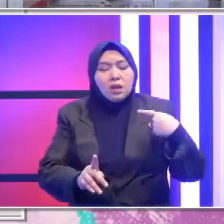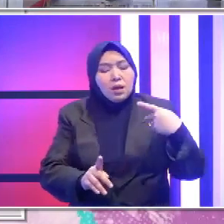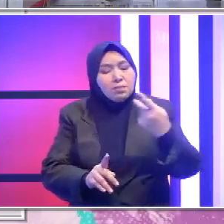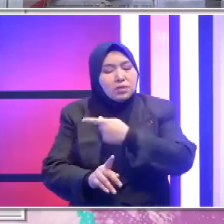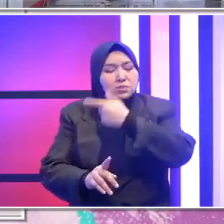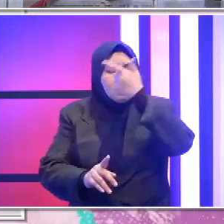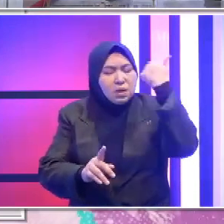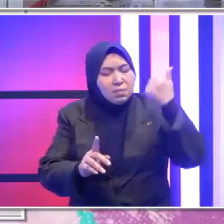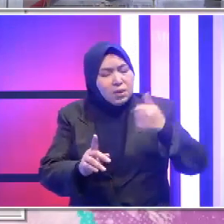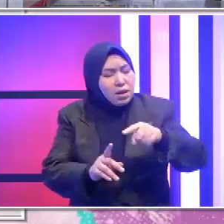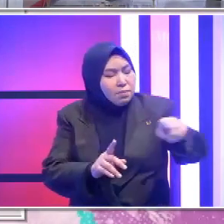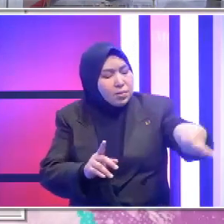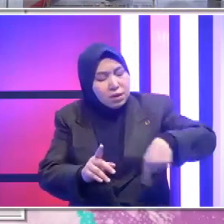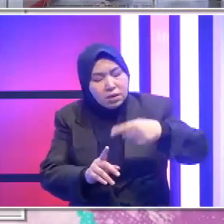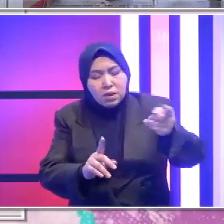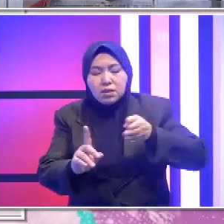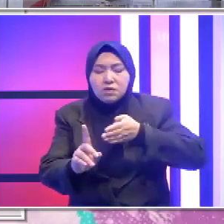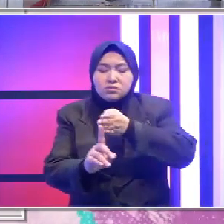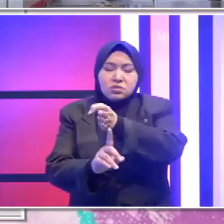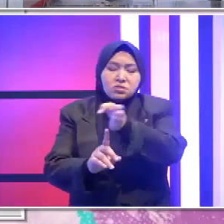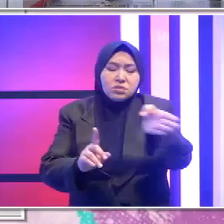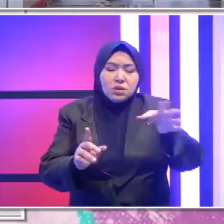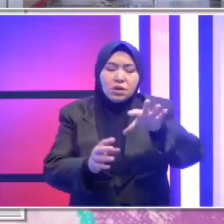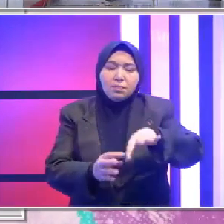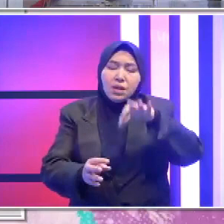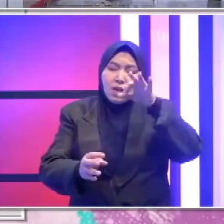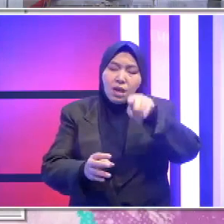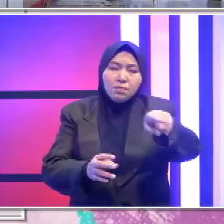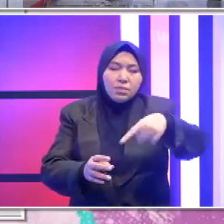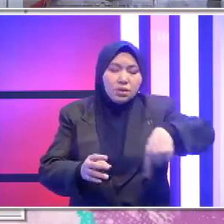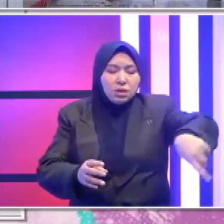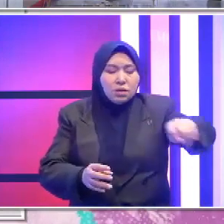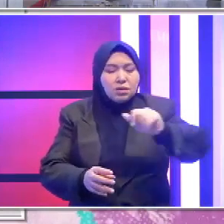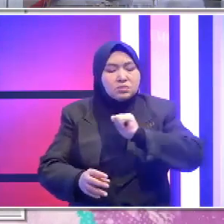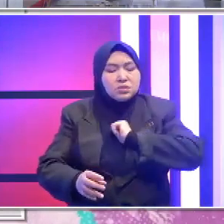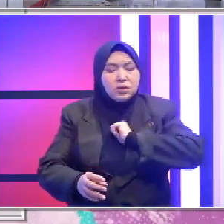away Namun karena wainna